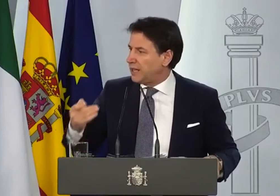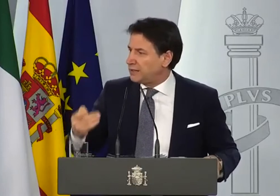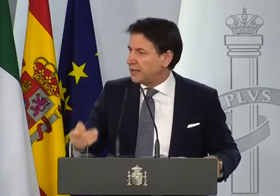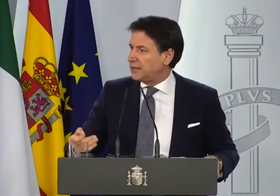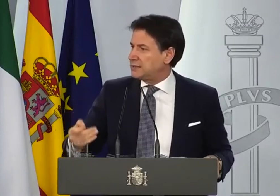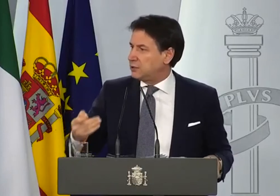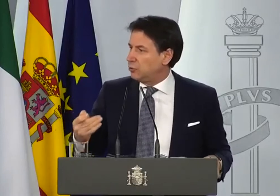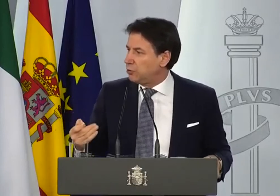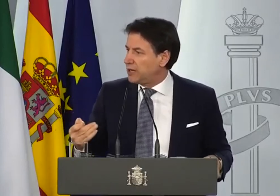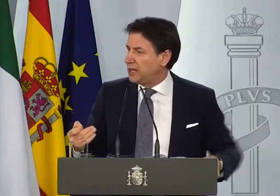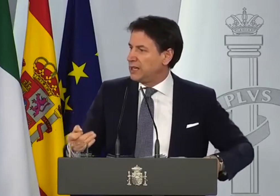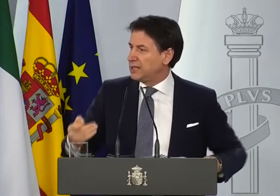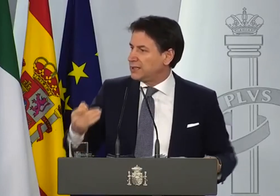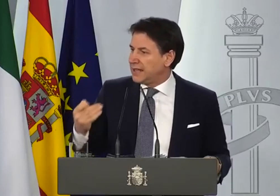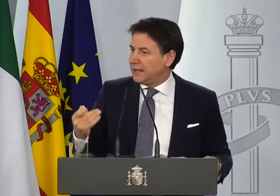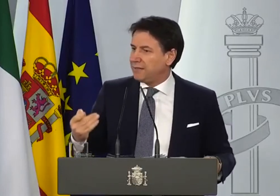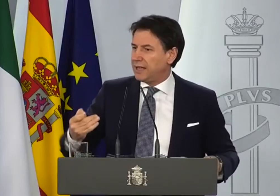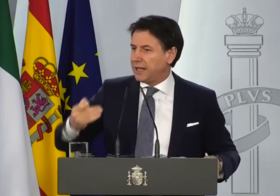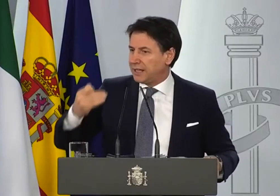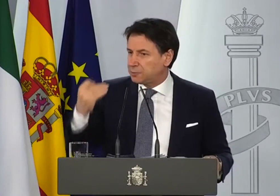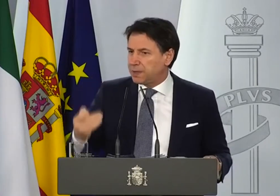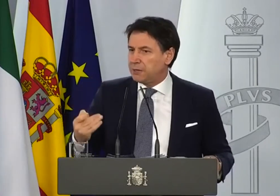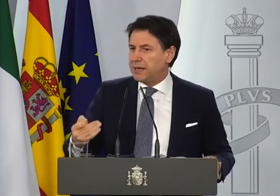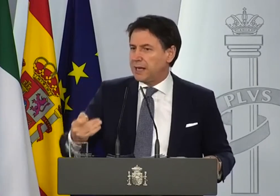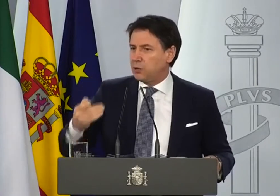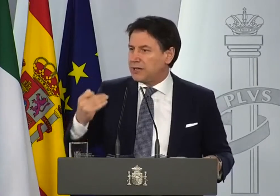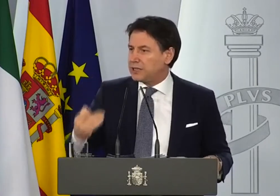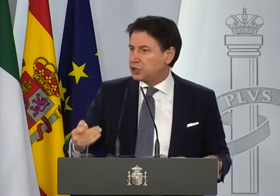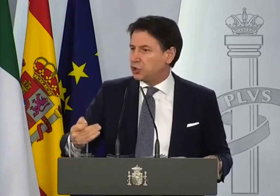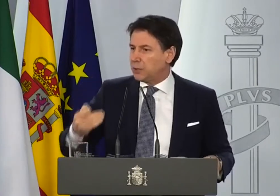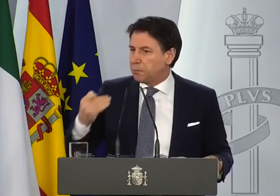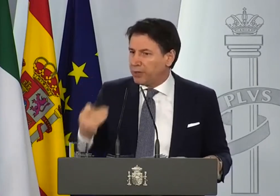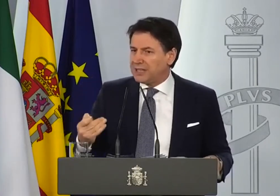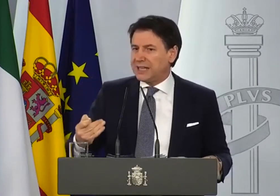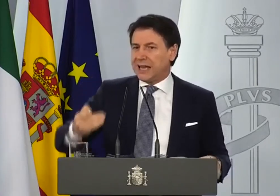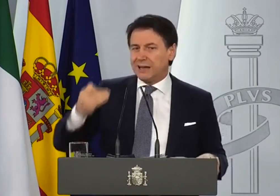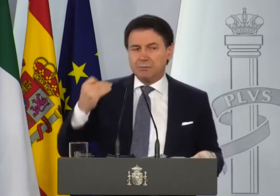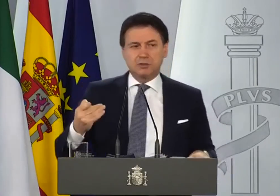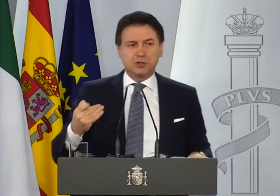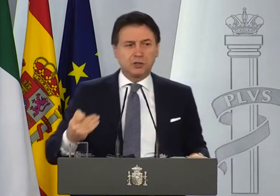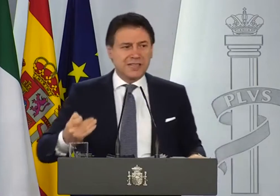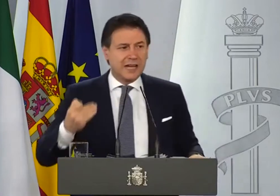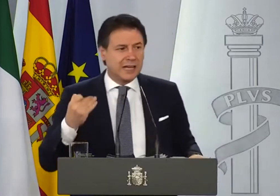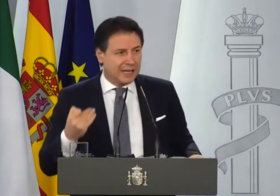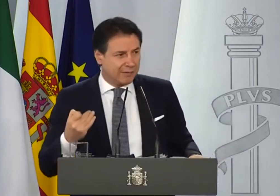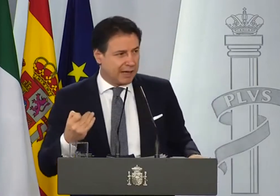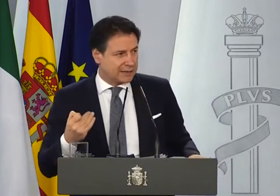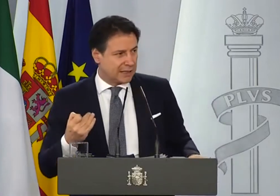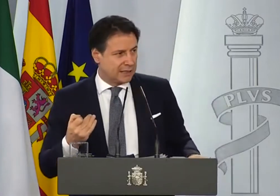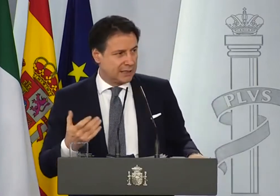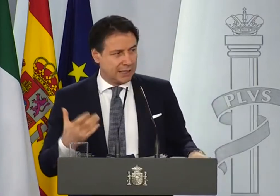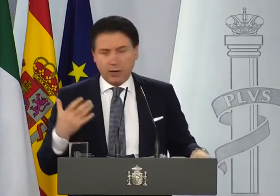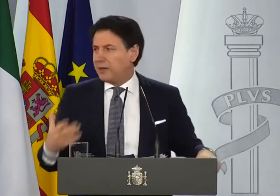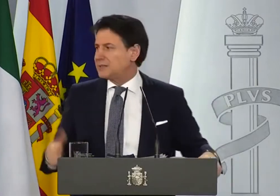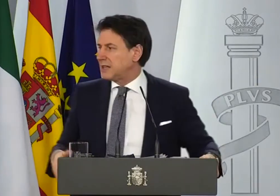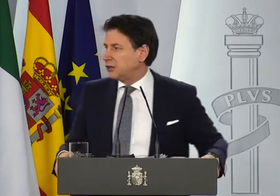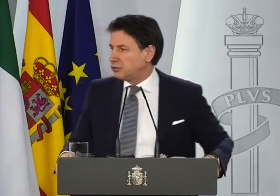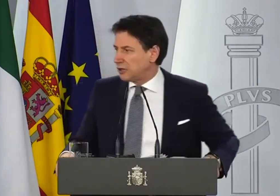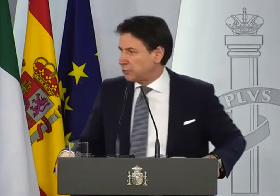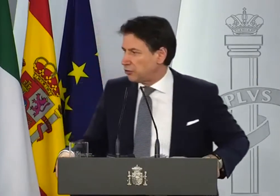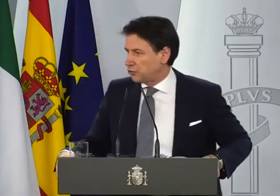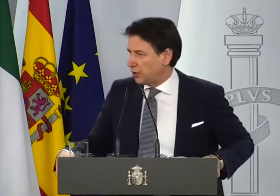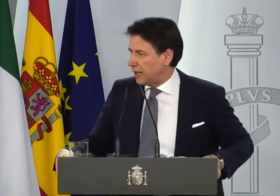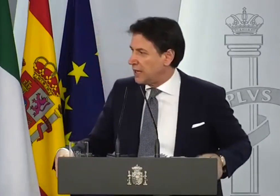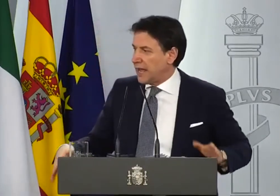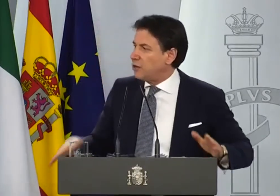perseguire interessi comuni, deve esprimere una decisione politica ambiziosa e elevata. Una risposta politica è la